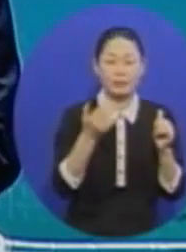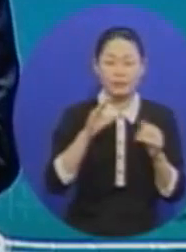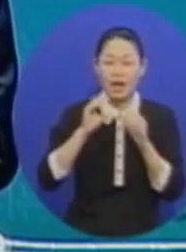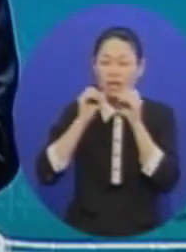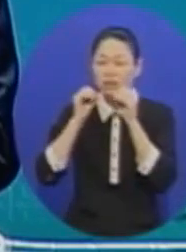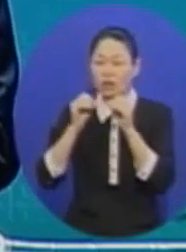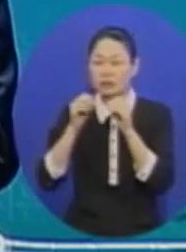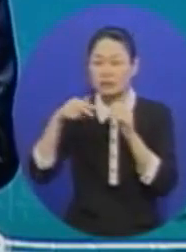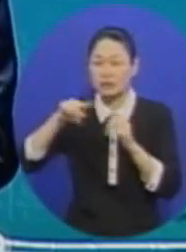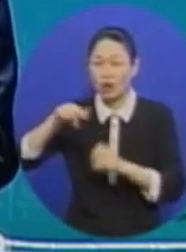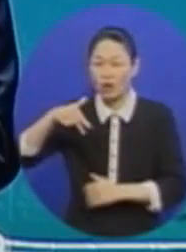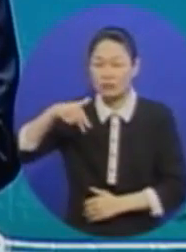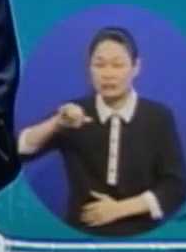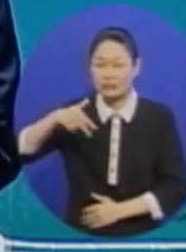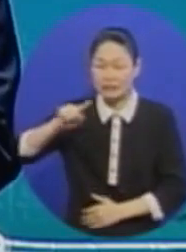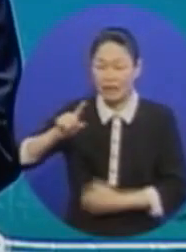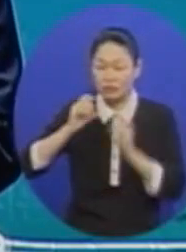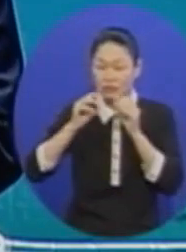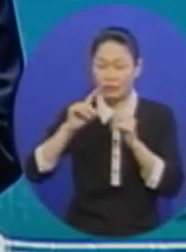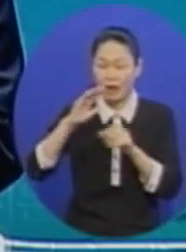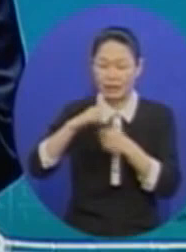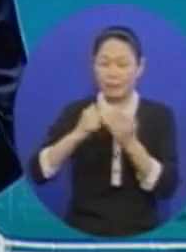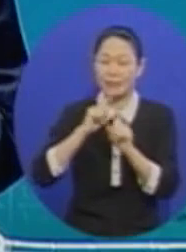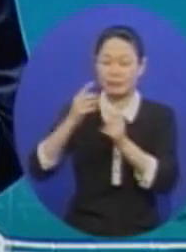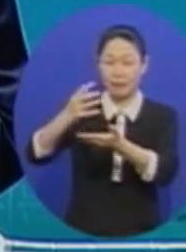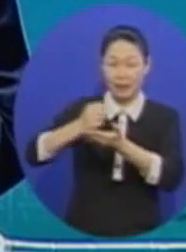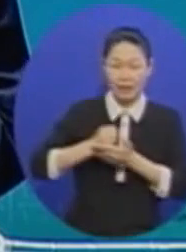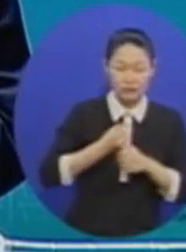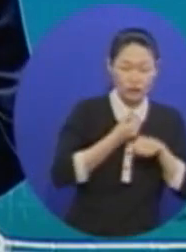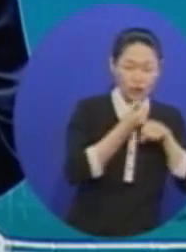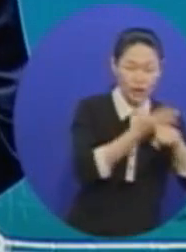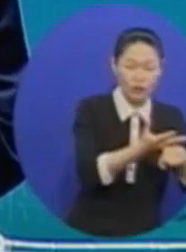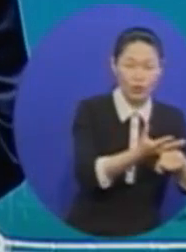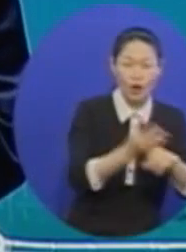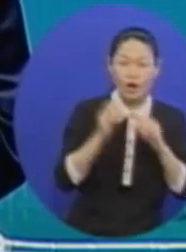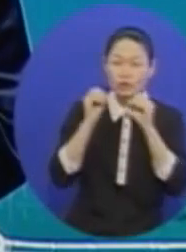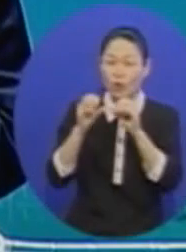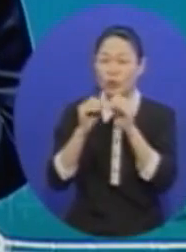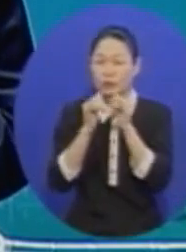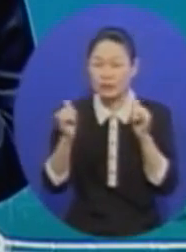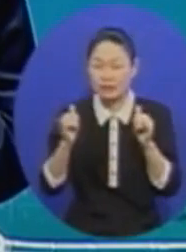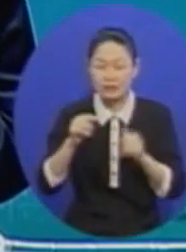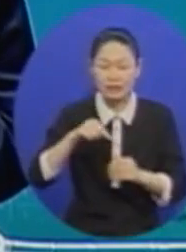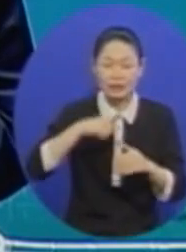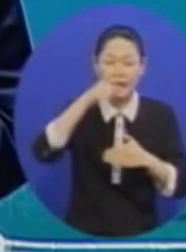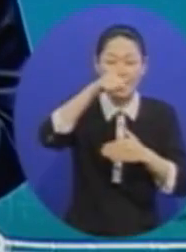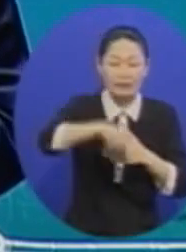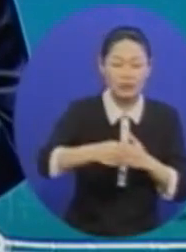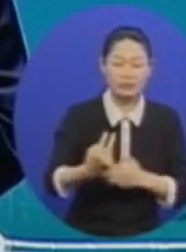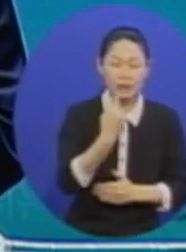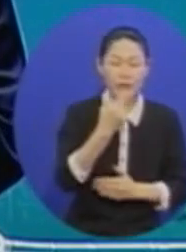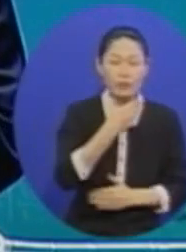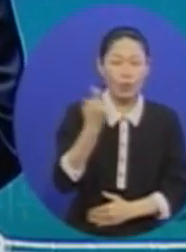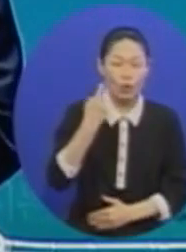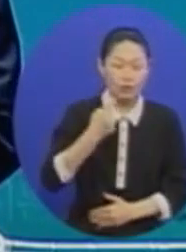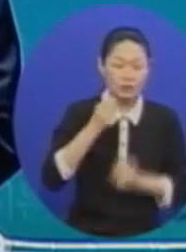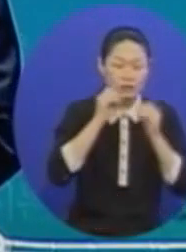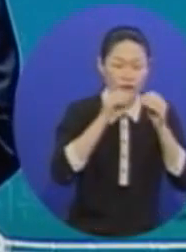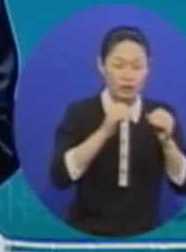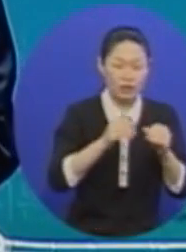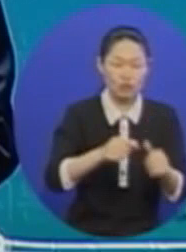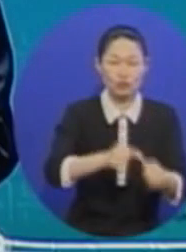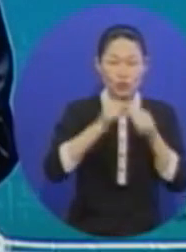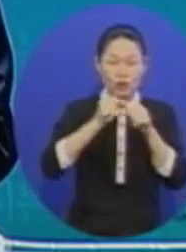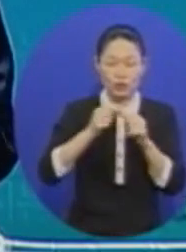하나님의 말씀을 받아서 전해주는 자고 전도자는 나와서 생명의 복음을 전하여 사람들을 구원하여 교회로